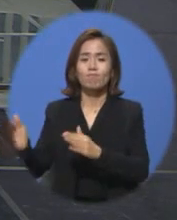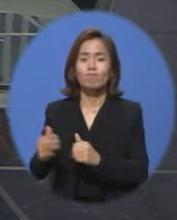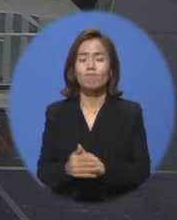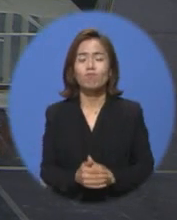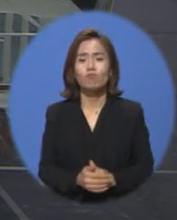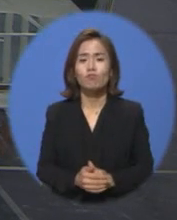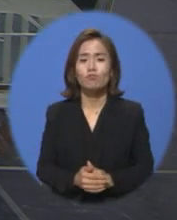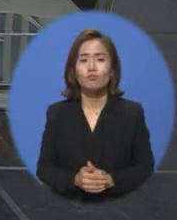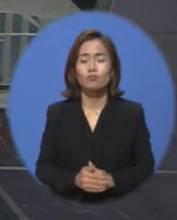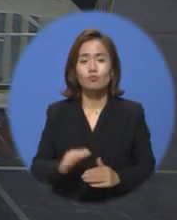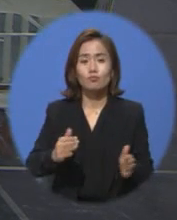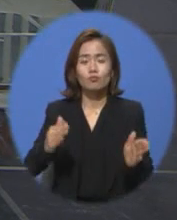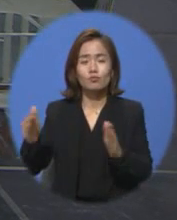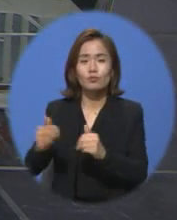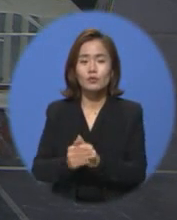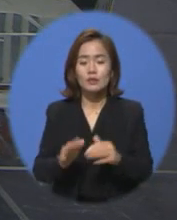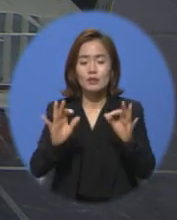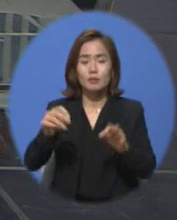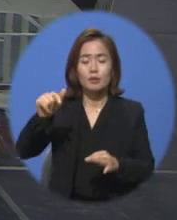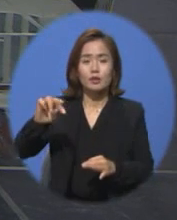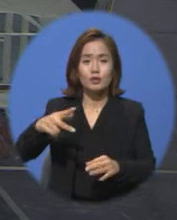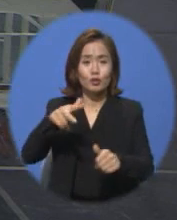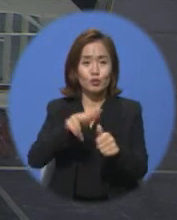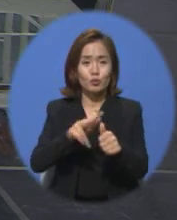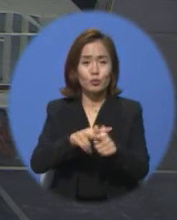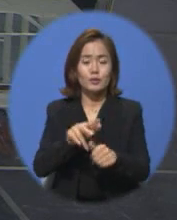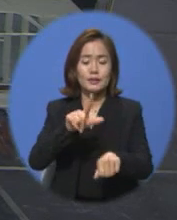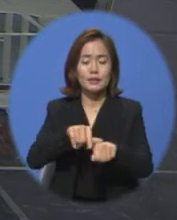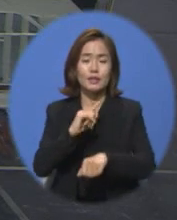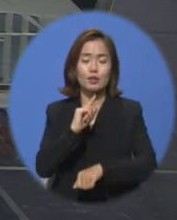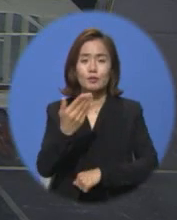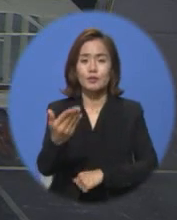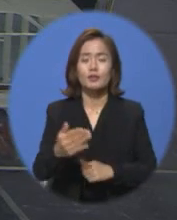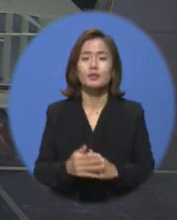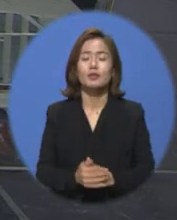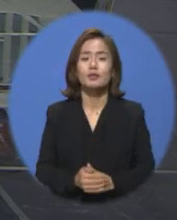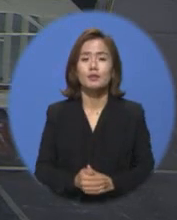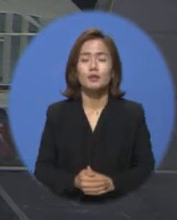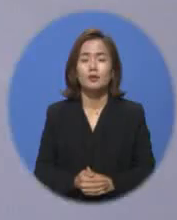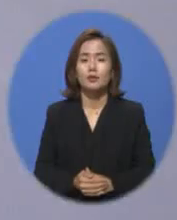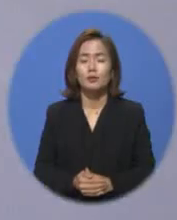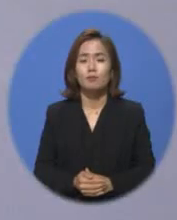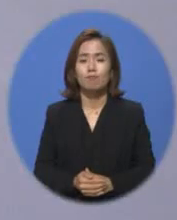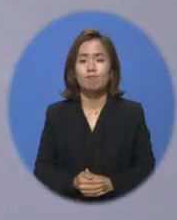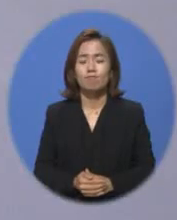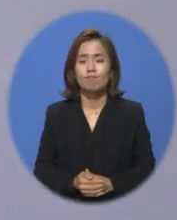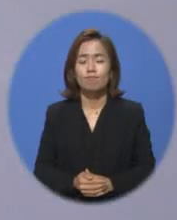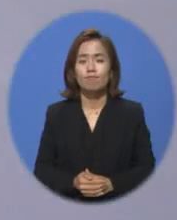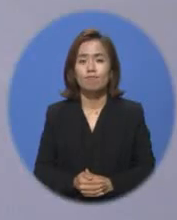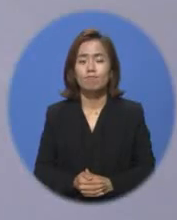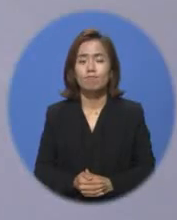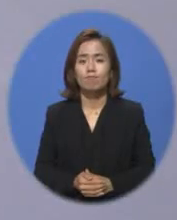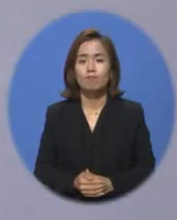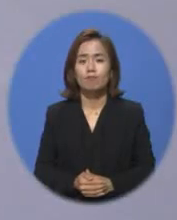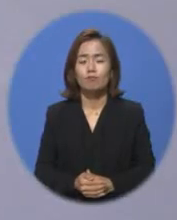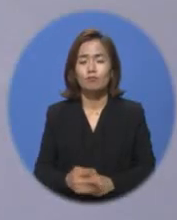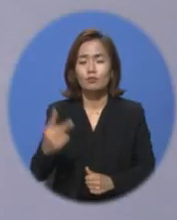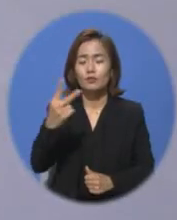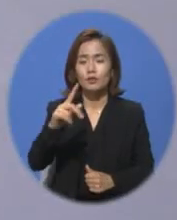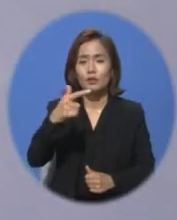감사합니다.예.다음은 김경진후보차례입니다.여러분에게도1분의시간이있습니다 . 예.